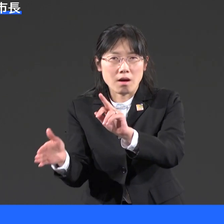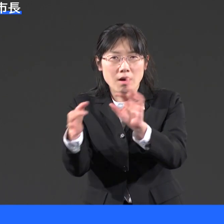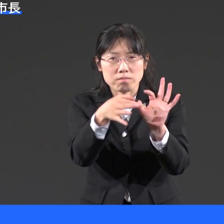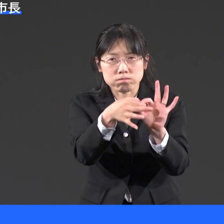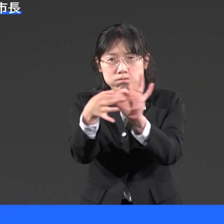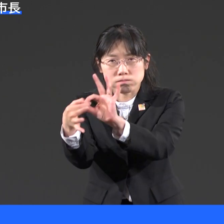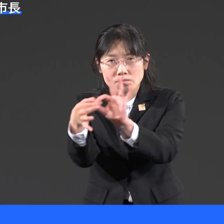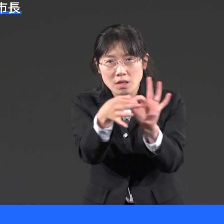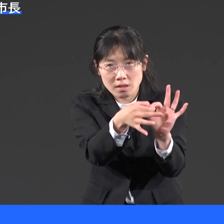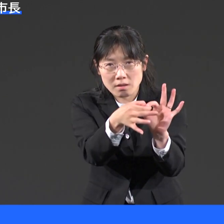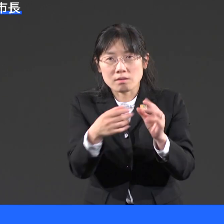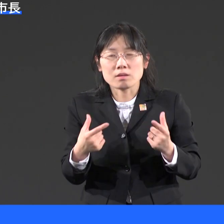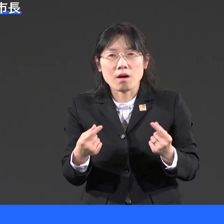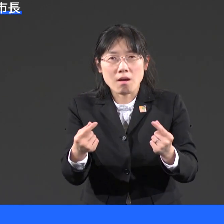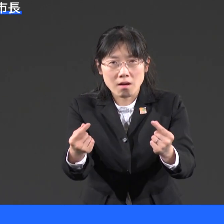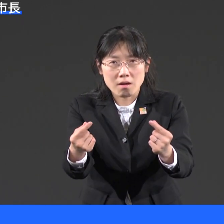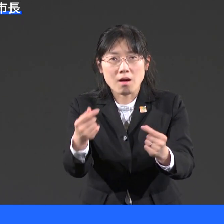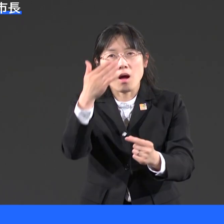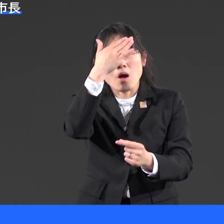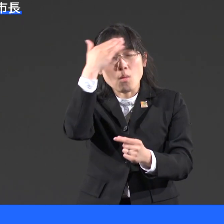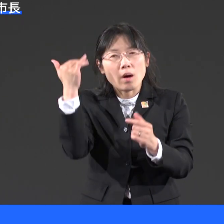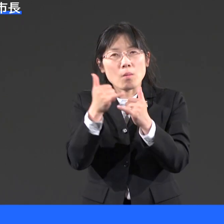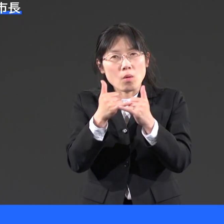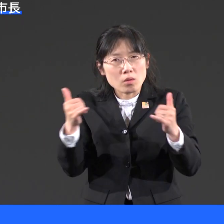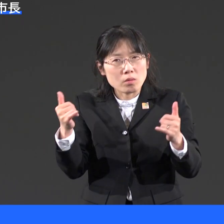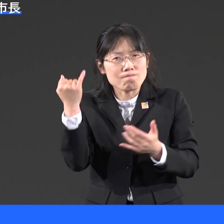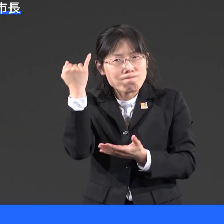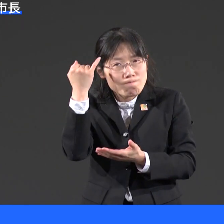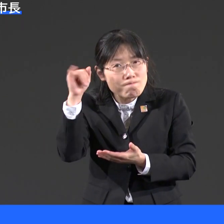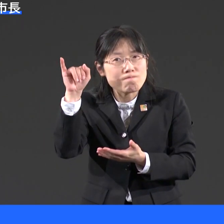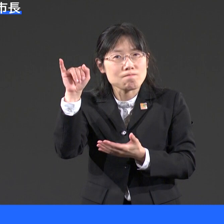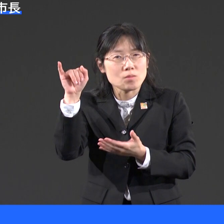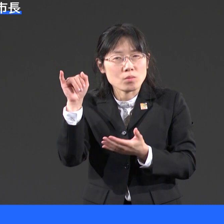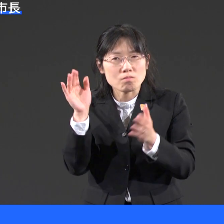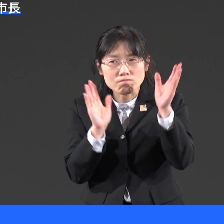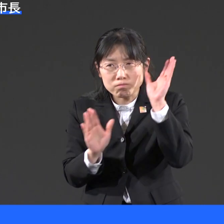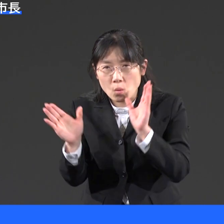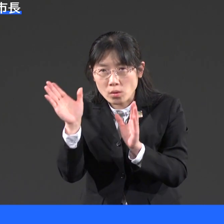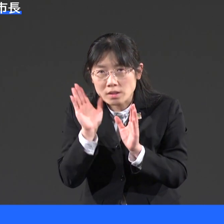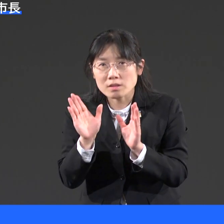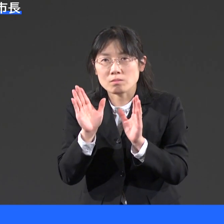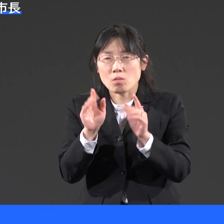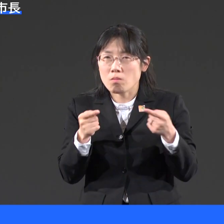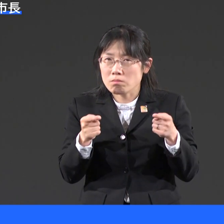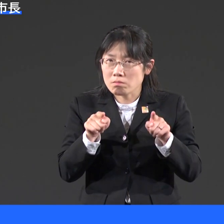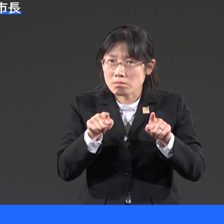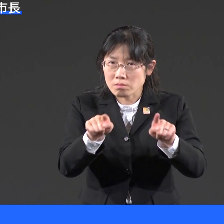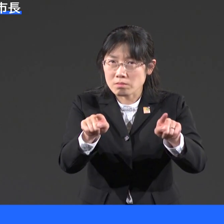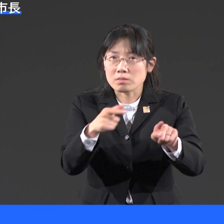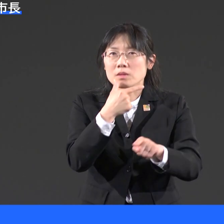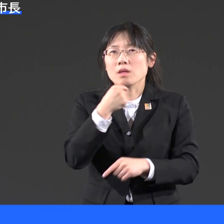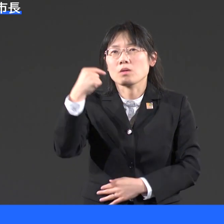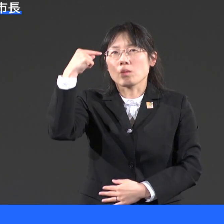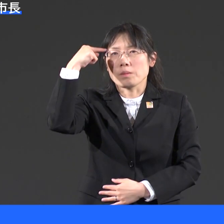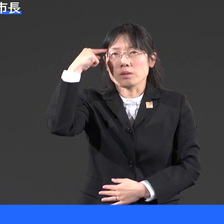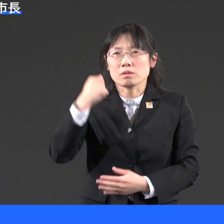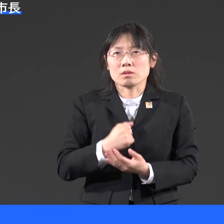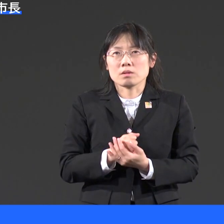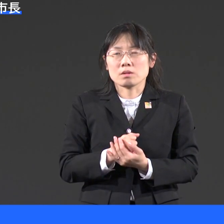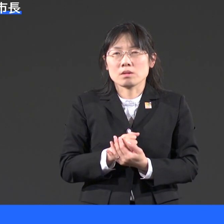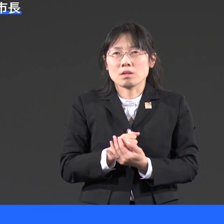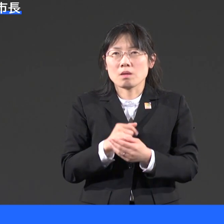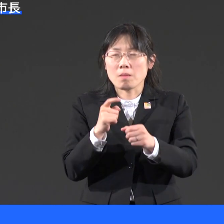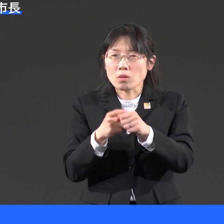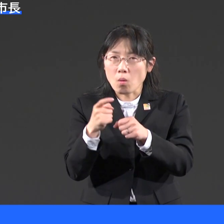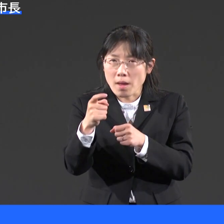ながらですね、若者たちの声を聞いていくというようなことも合わせて行っていきたいなというふうに思っています。当面